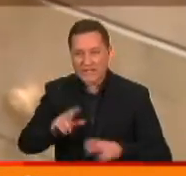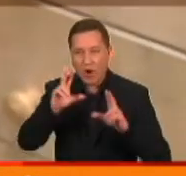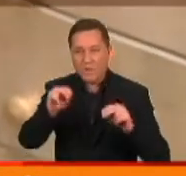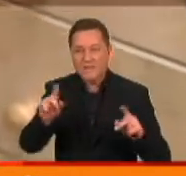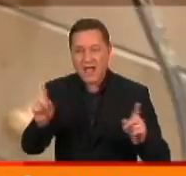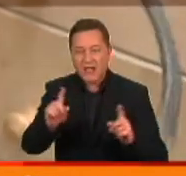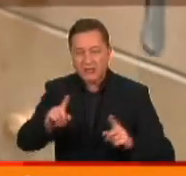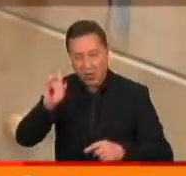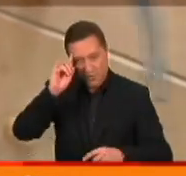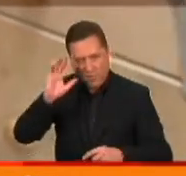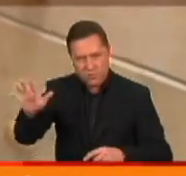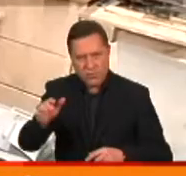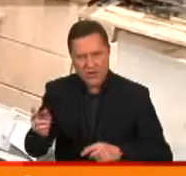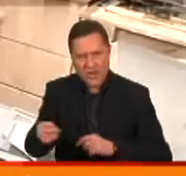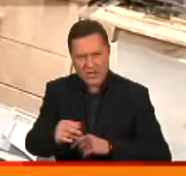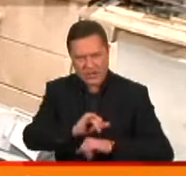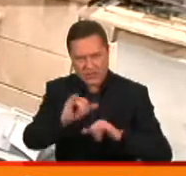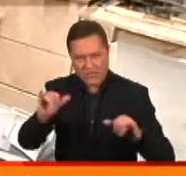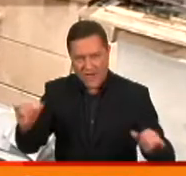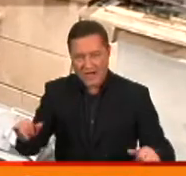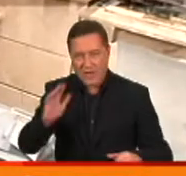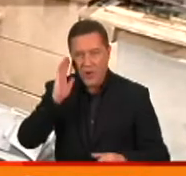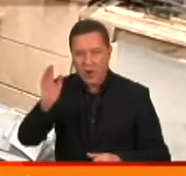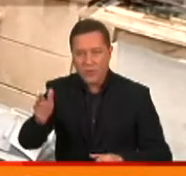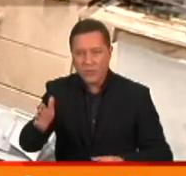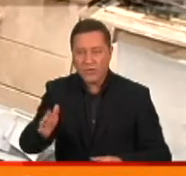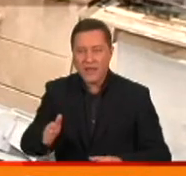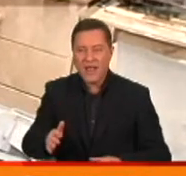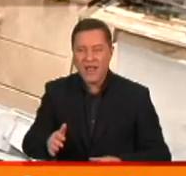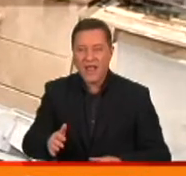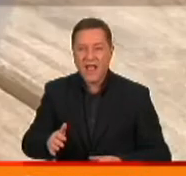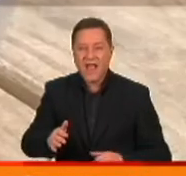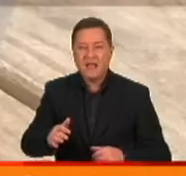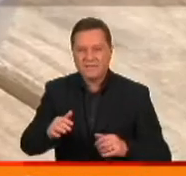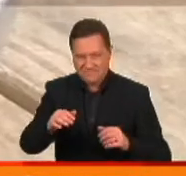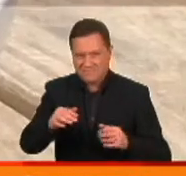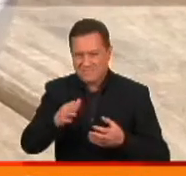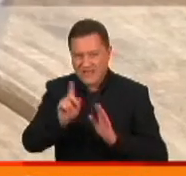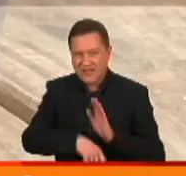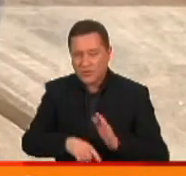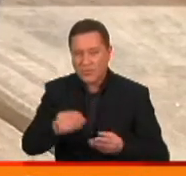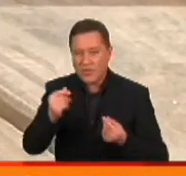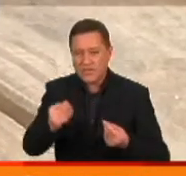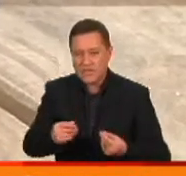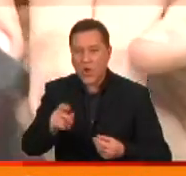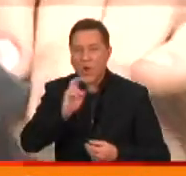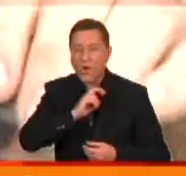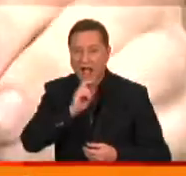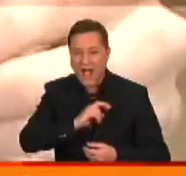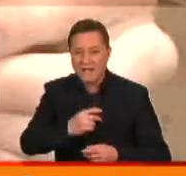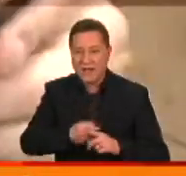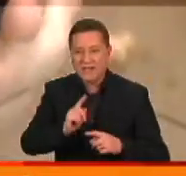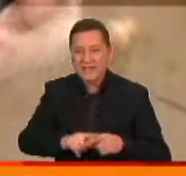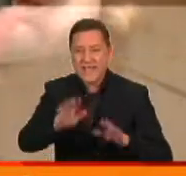що популяризувати їхню екологічність у нас буде на насамперед доступною ціною. Крім того, каже, кава як екоматеріал – це